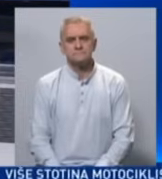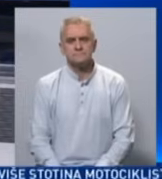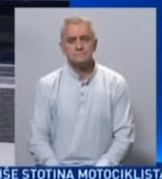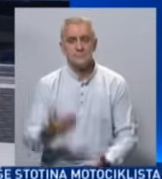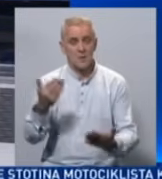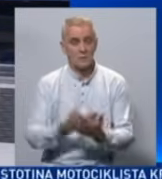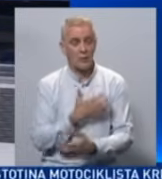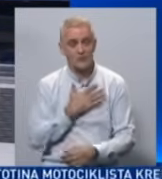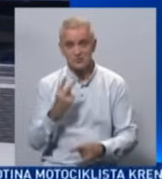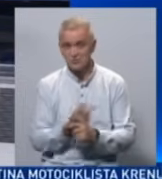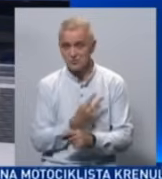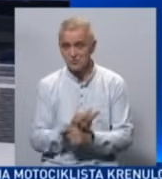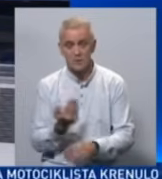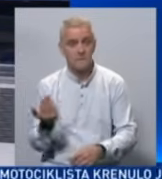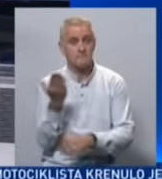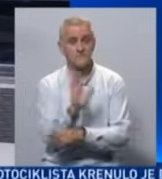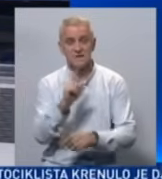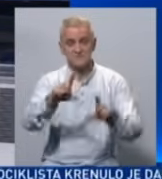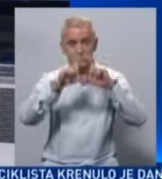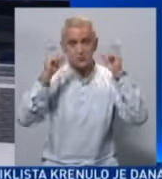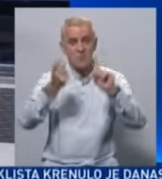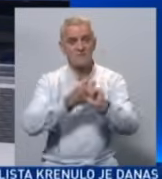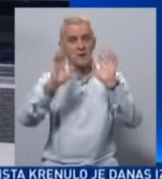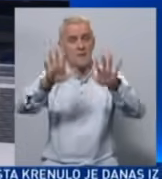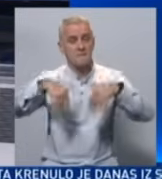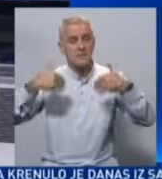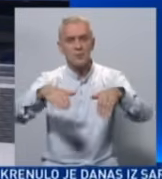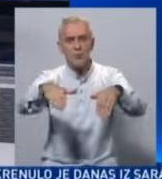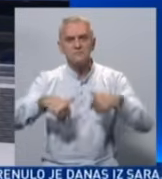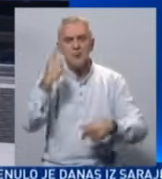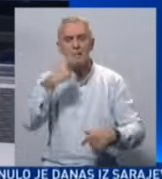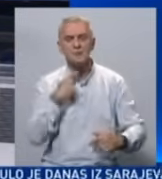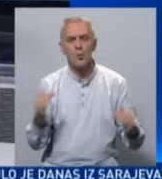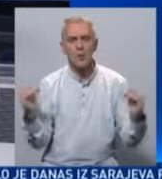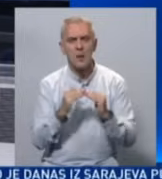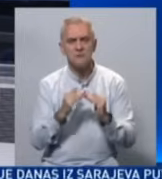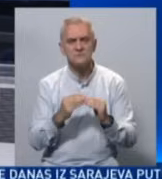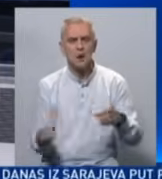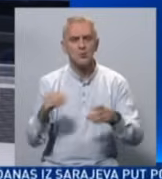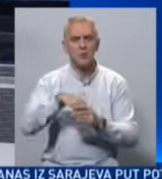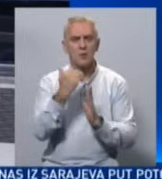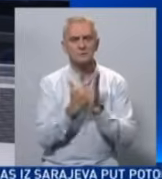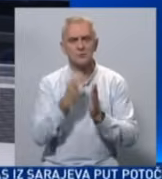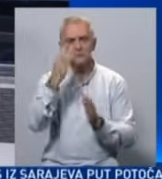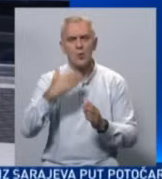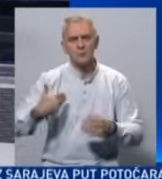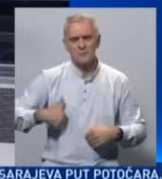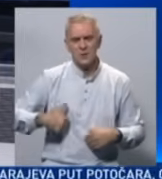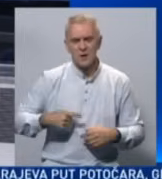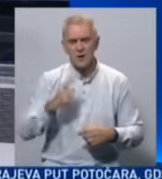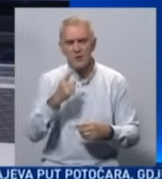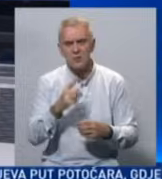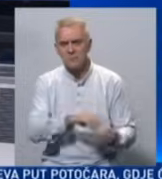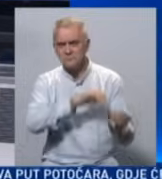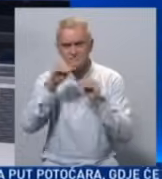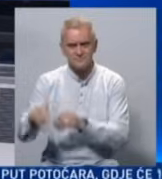Ponovo iz naše zemlje, predstavnički dom federalnog parlamenta usvojio je jednoglasno dopunu zakona o transplantaciji organa i tkiva u